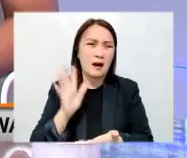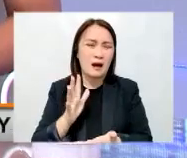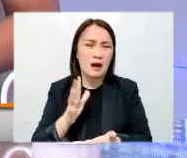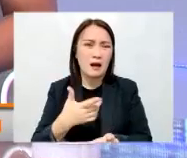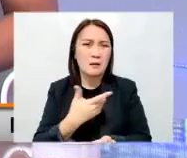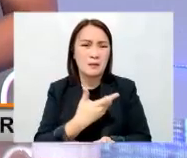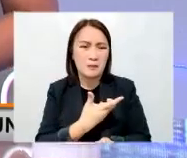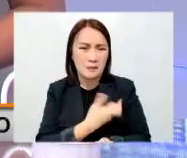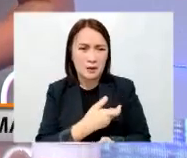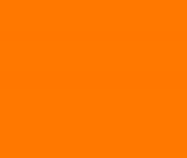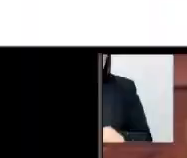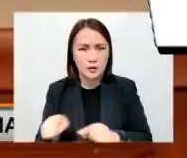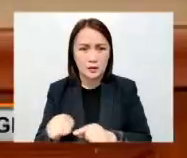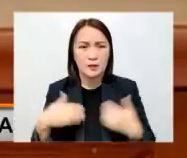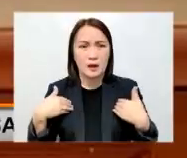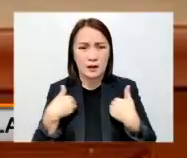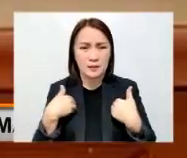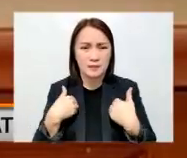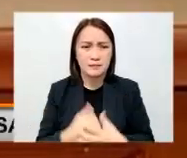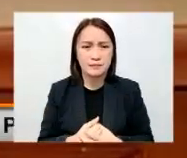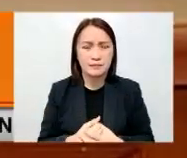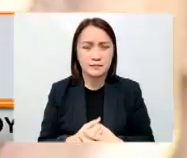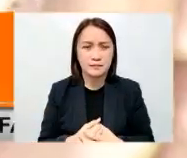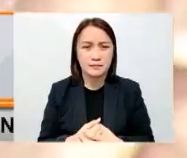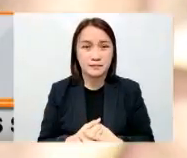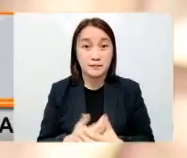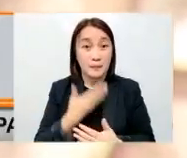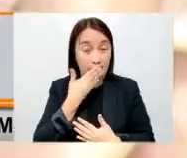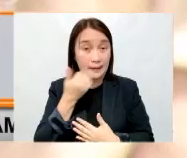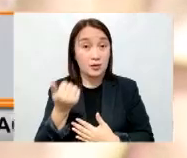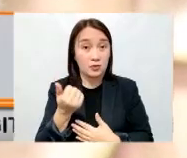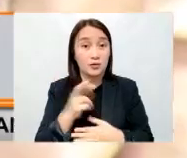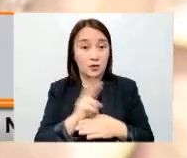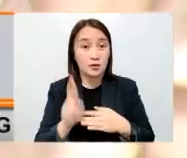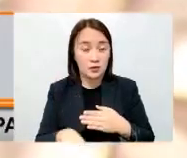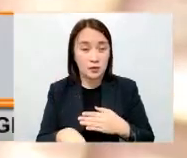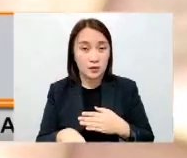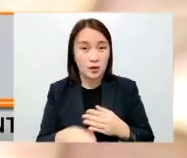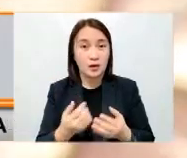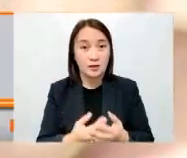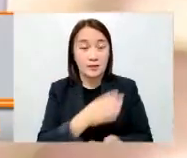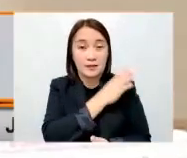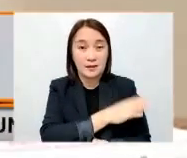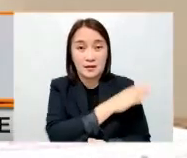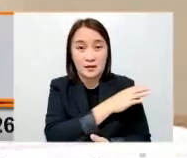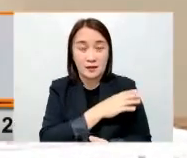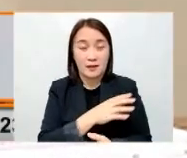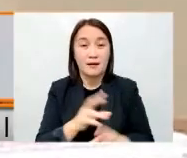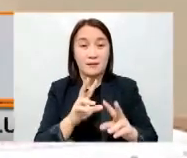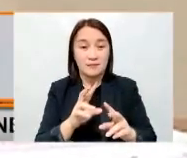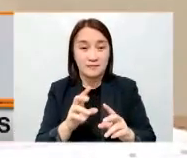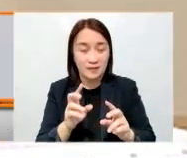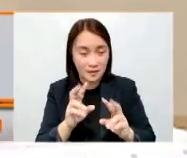yan si Gerard de la Peña. Maganda raw ang naging resulta ng clinical trial sa bakuna kontra sa African Swine Fever o ASF.